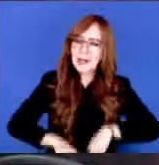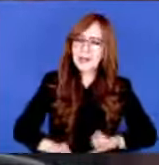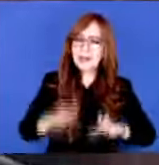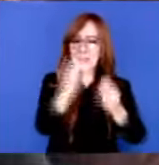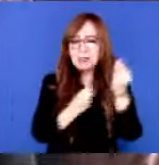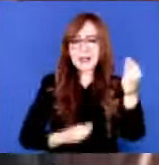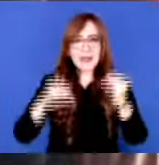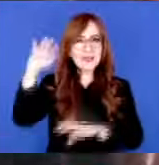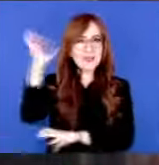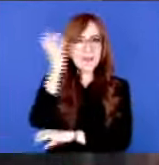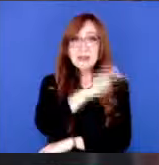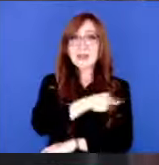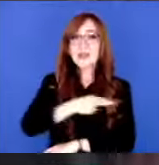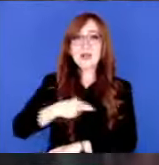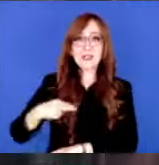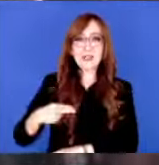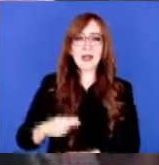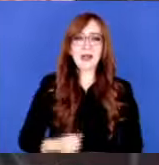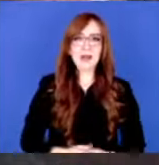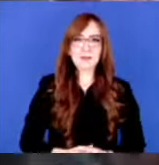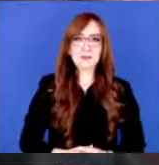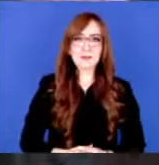Dari Depok, Jawa Barat dan Makassar, Sulawesi